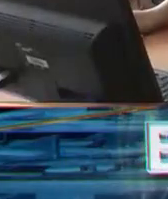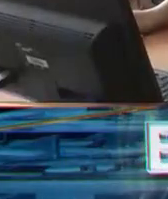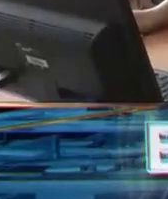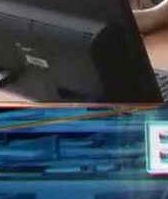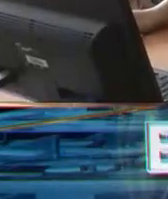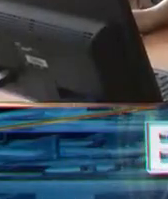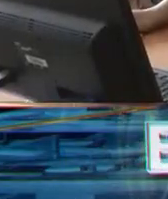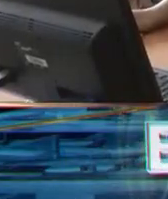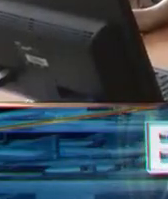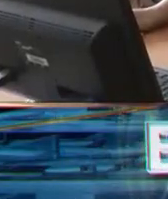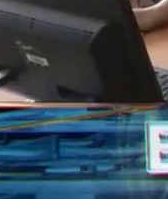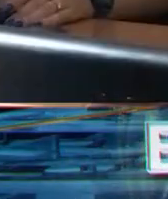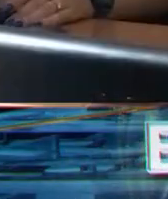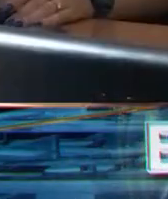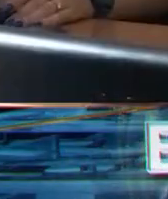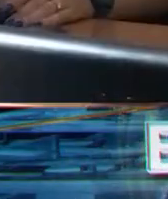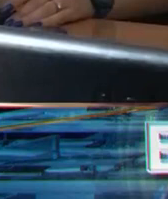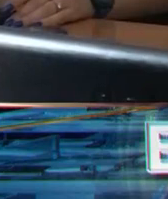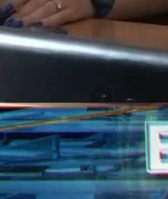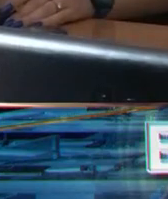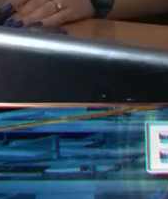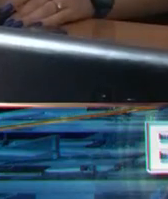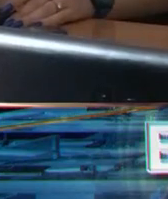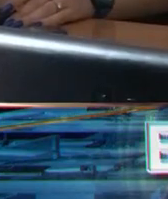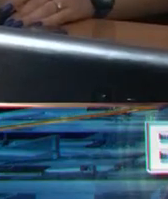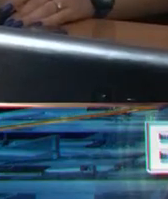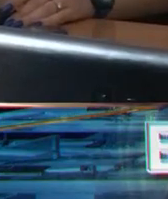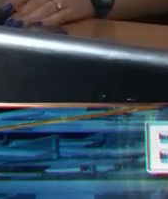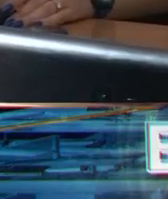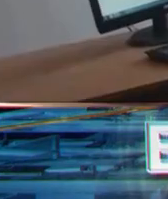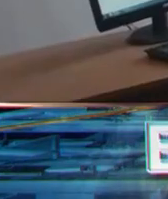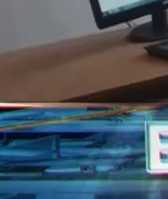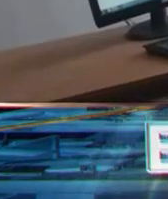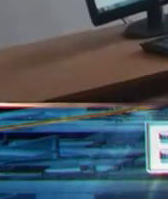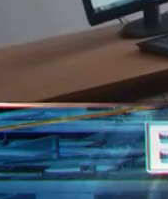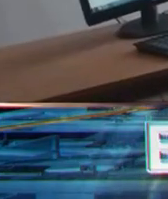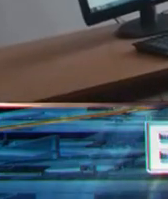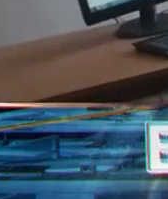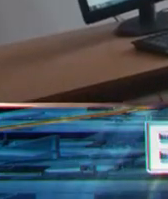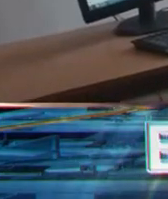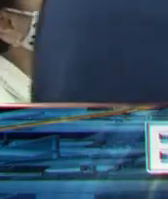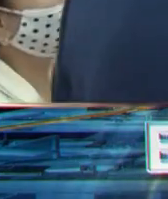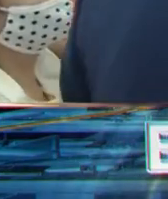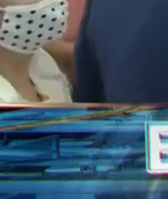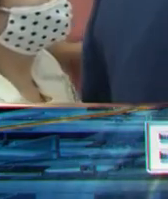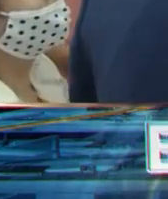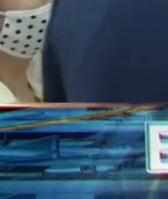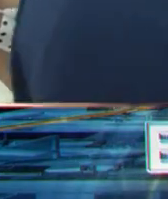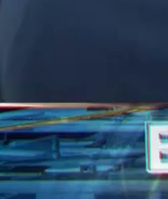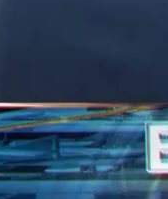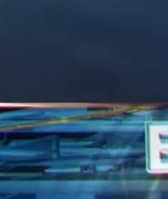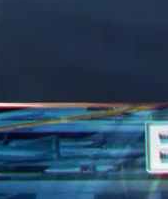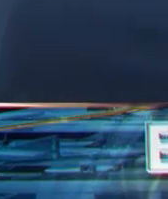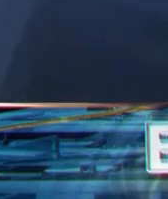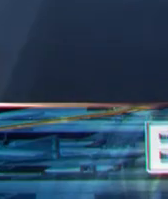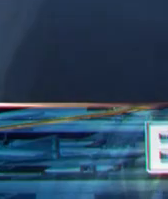Әйел көтер алмас жүк, атқар алмас іш жоқ. Талғарлы 43 әйел кәсіпкерлік негіздері курстарынан өтті. Сертификат алып,